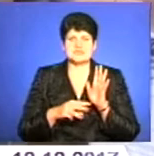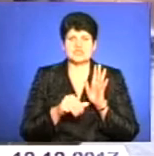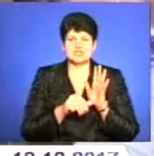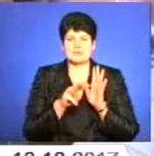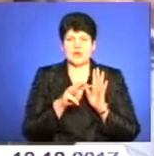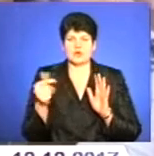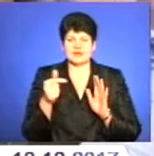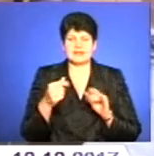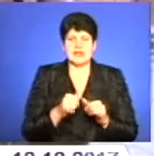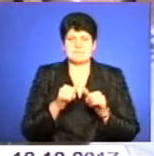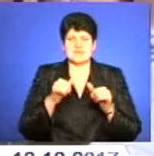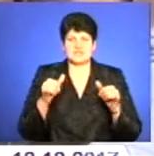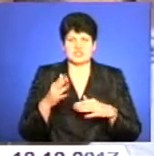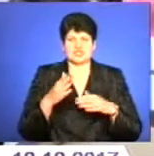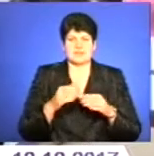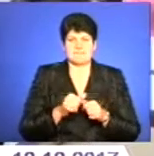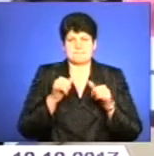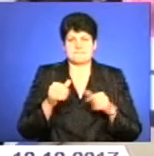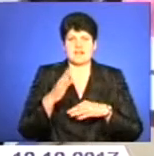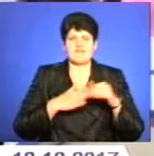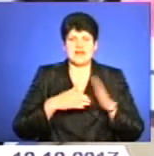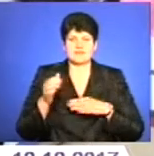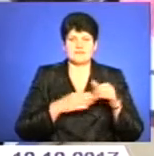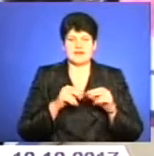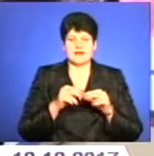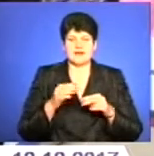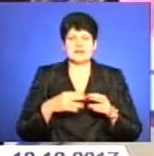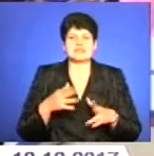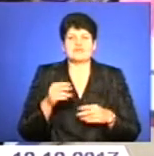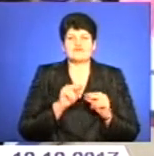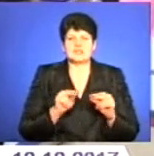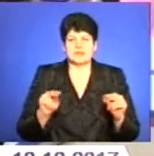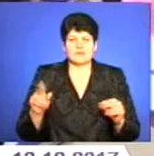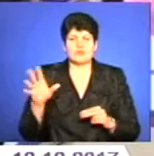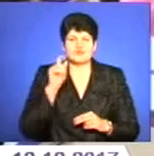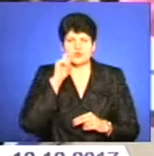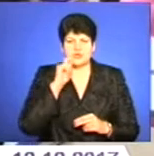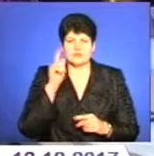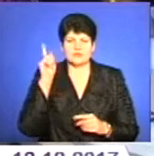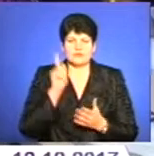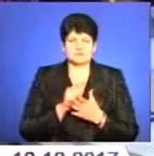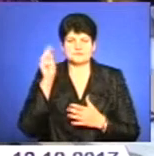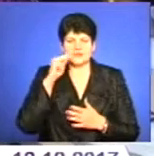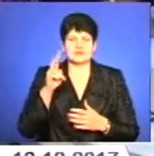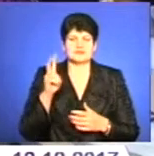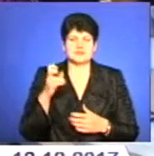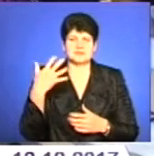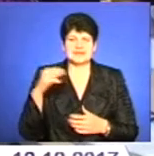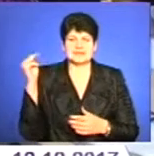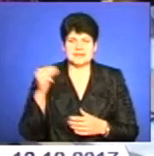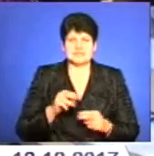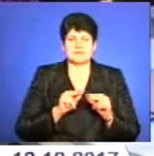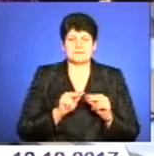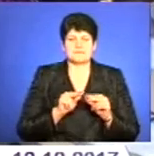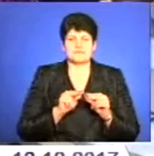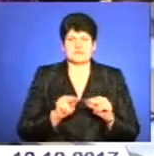гривень на підвищення кваліфікації вчителів. По всій Україні пройти курси перепідготовки мають більше 25 тисяч педагогічних працівників